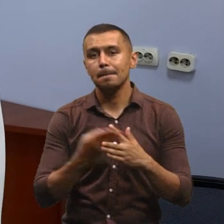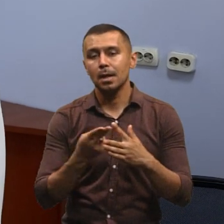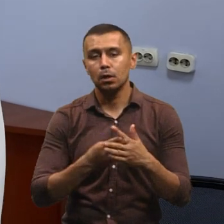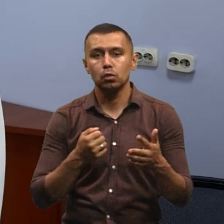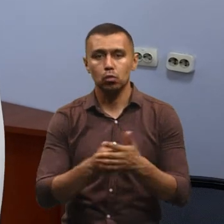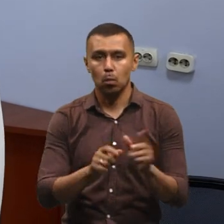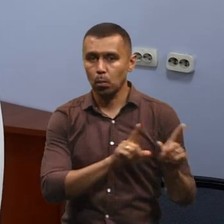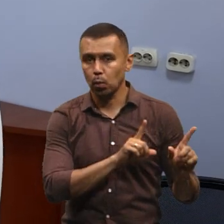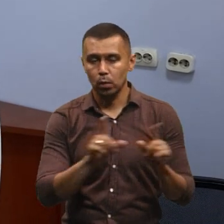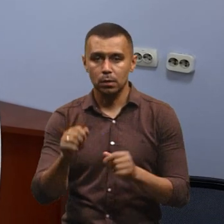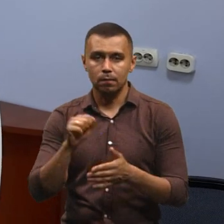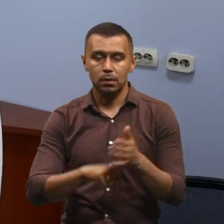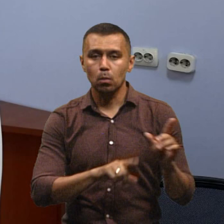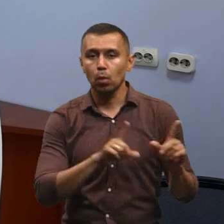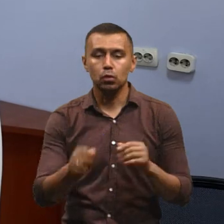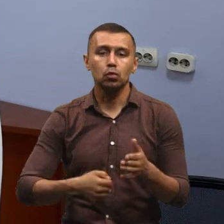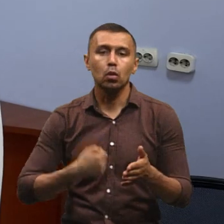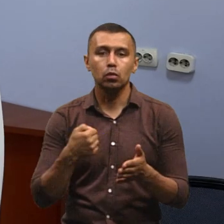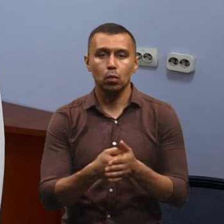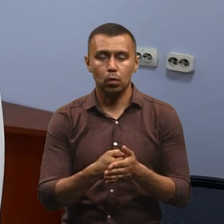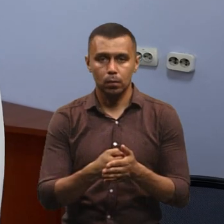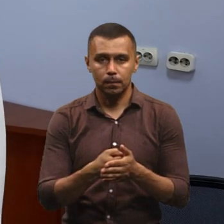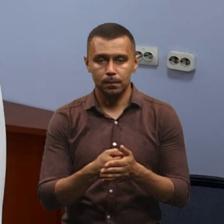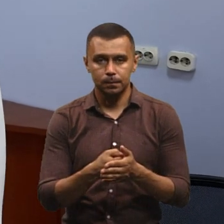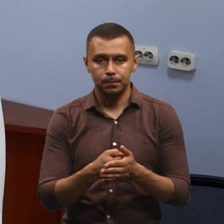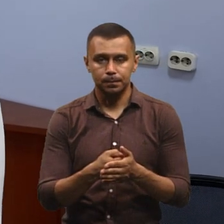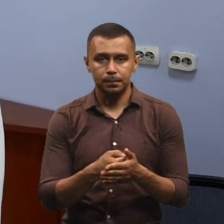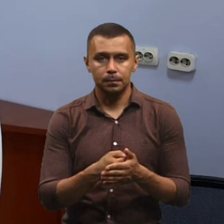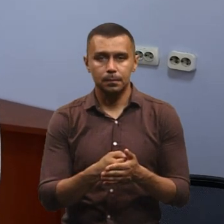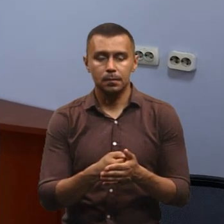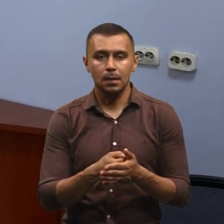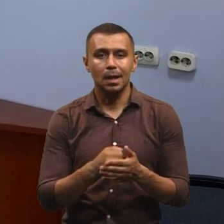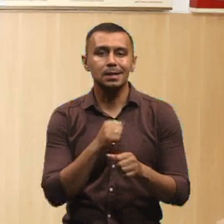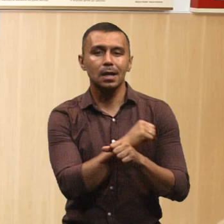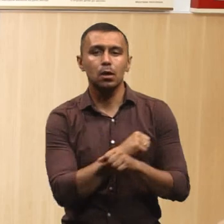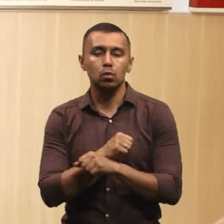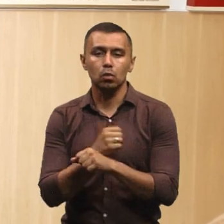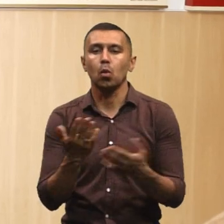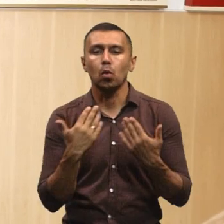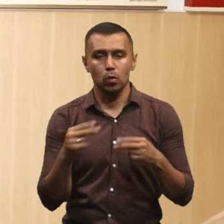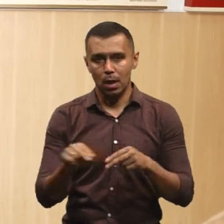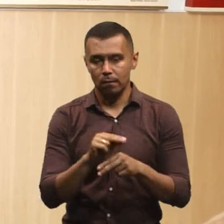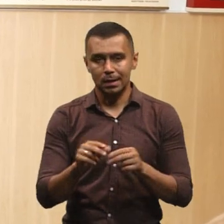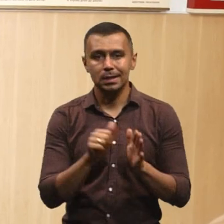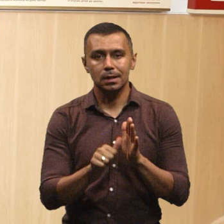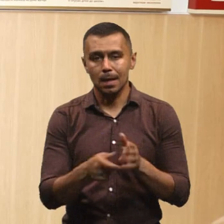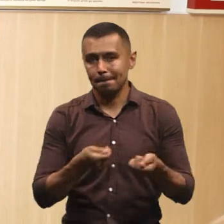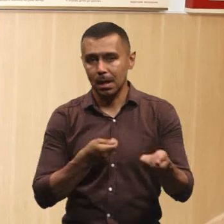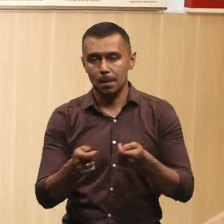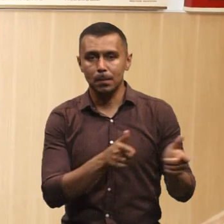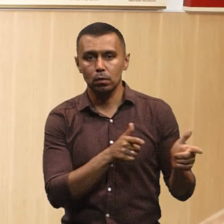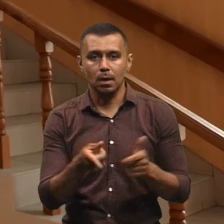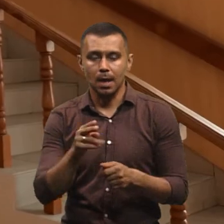проїзду від проїзду до санаторно-курортного лікування 60 кейс-менеджерів